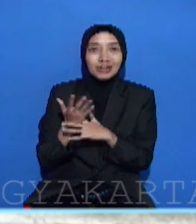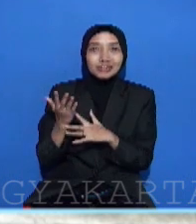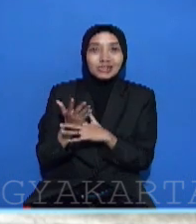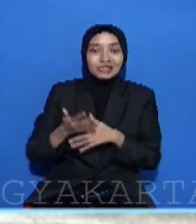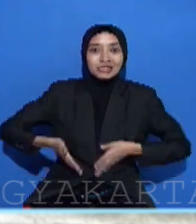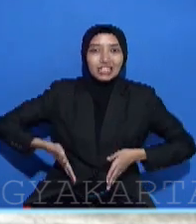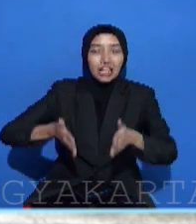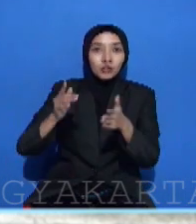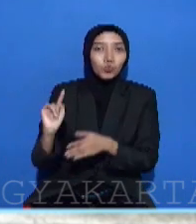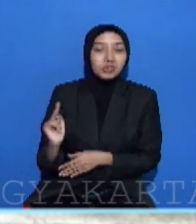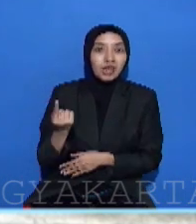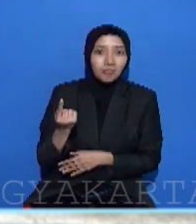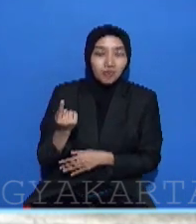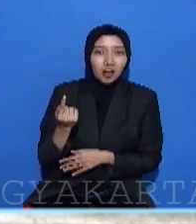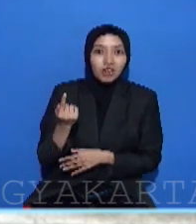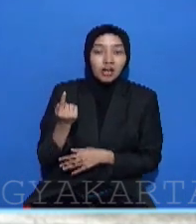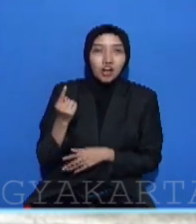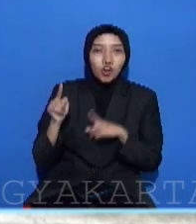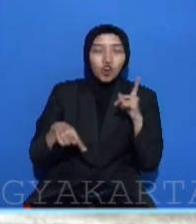akses utama